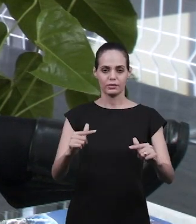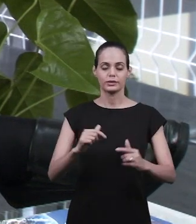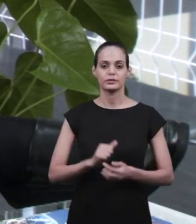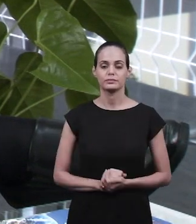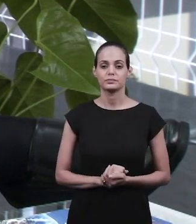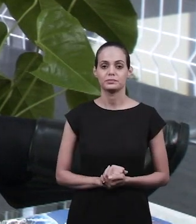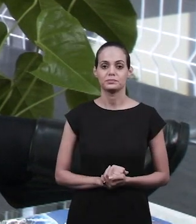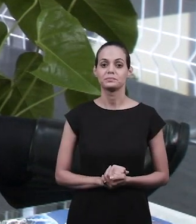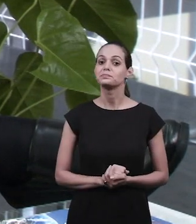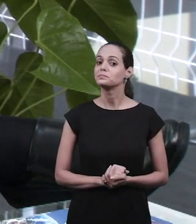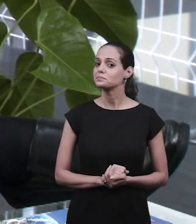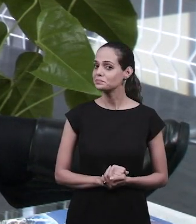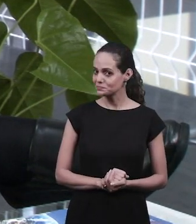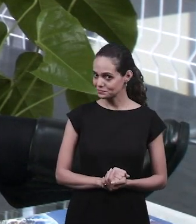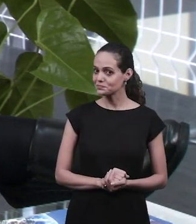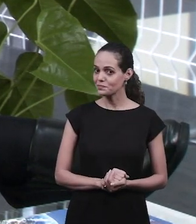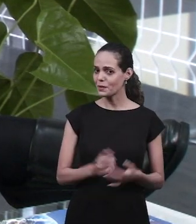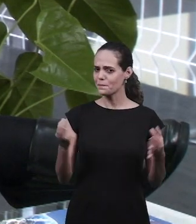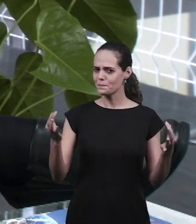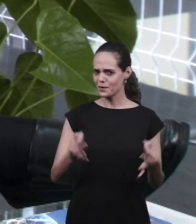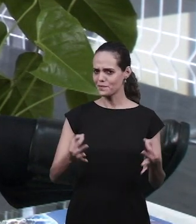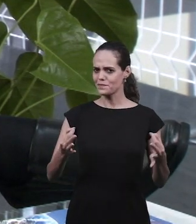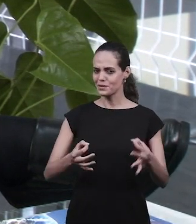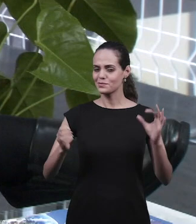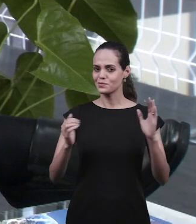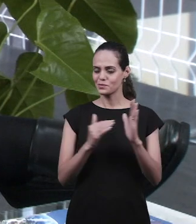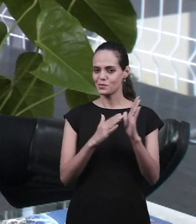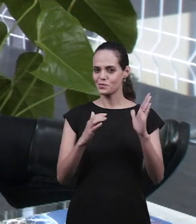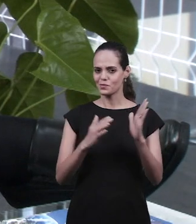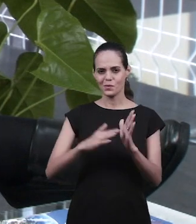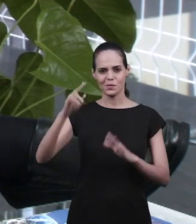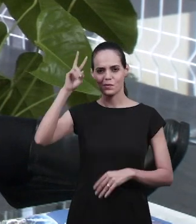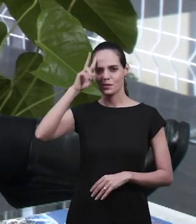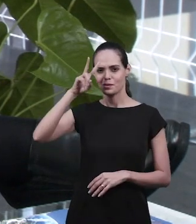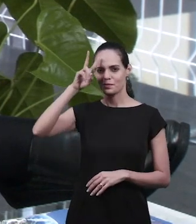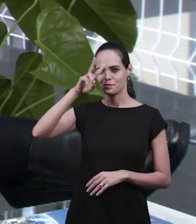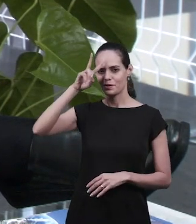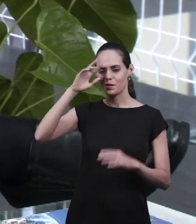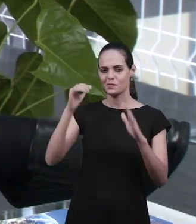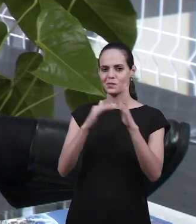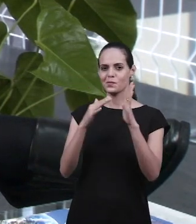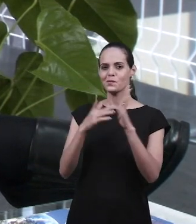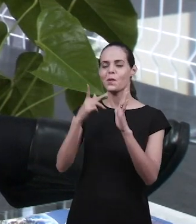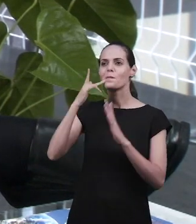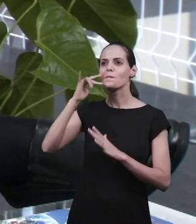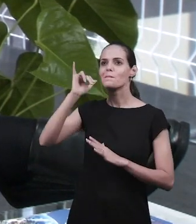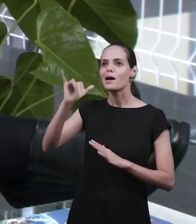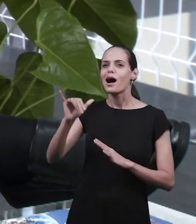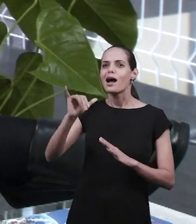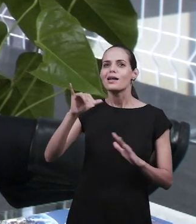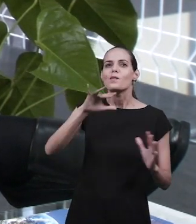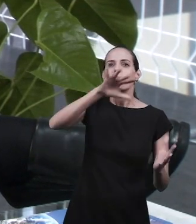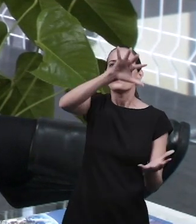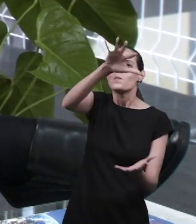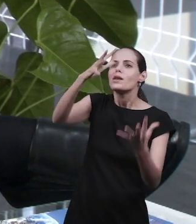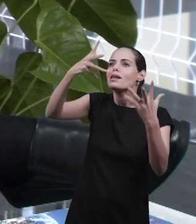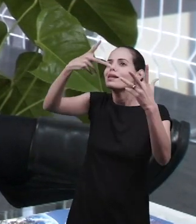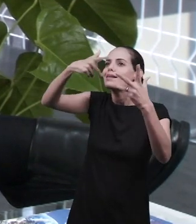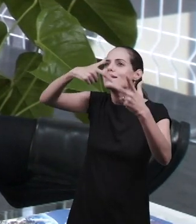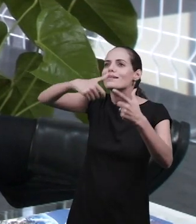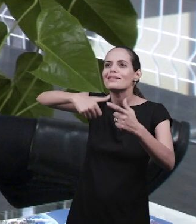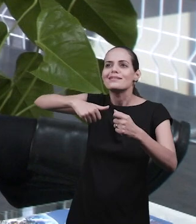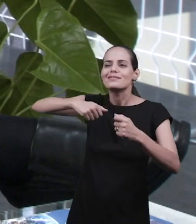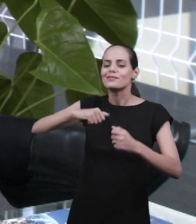dysfonctionnements du langage. Dans le volet parfaite louange, nous allons nous rappeler la louange Père, ta beauté m'admire. Dans l'étude pour les